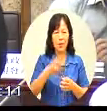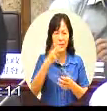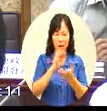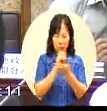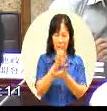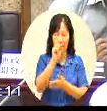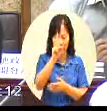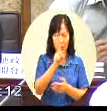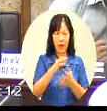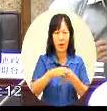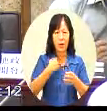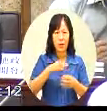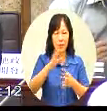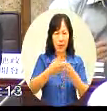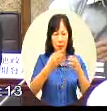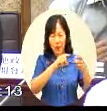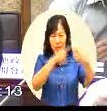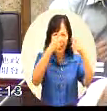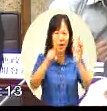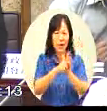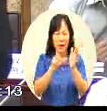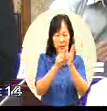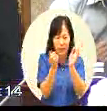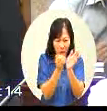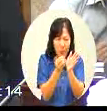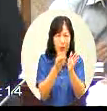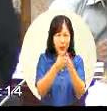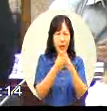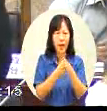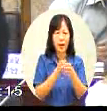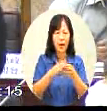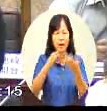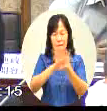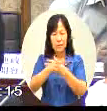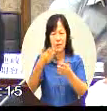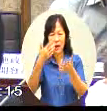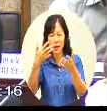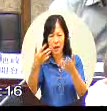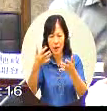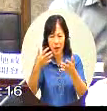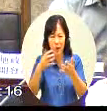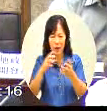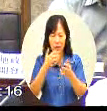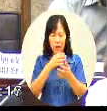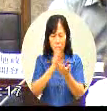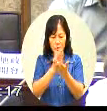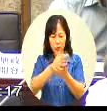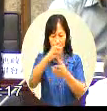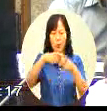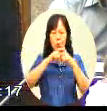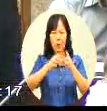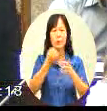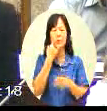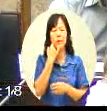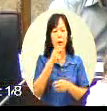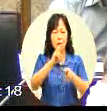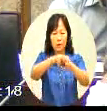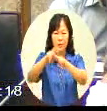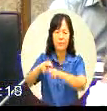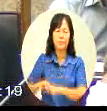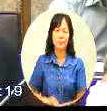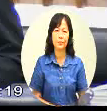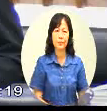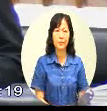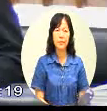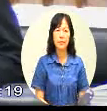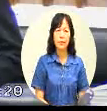报告一点，就是我们现在的那个公告 限值快到了， 是 其他用书面回答来，你们两位请坐，好，哦，两位请坐。